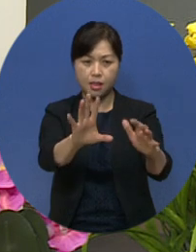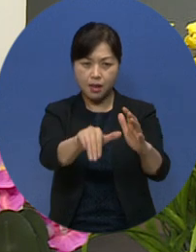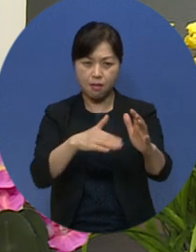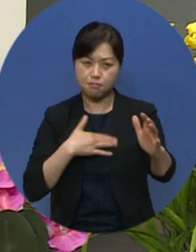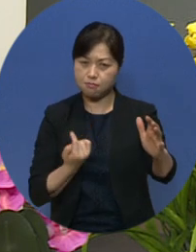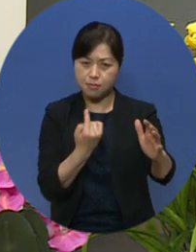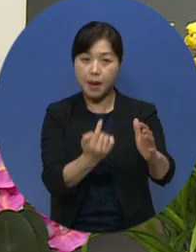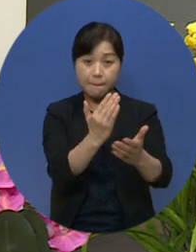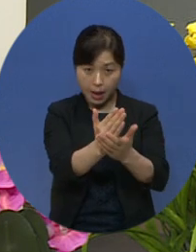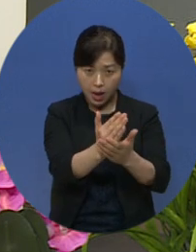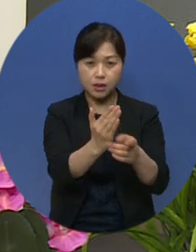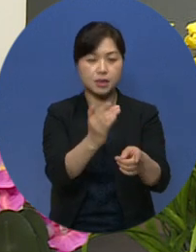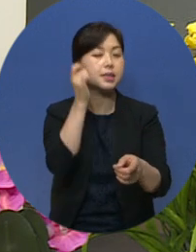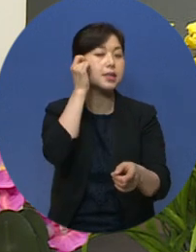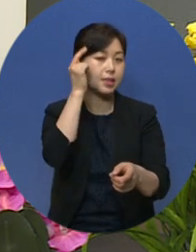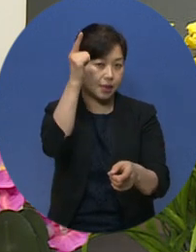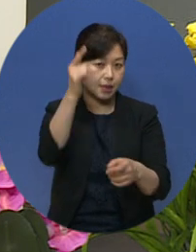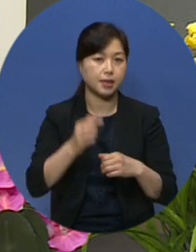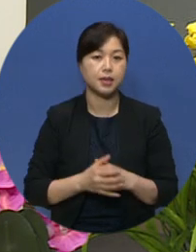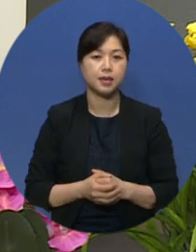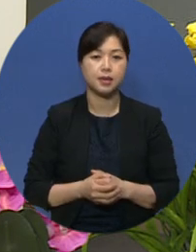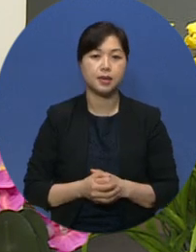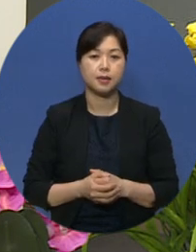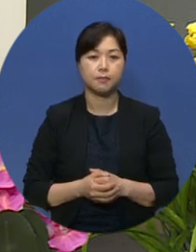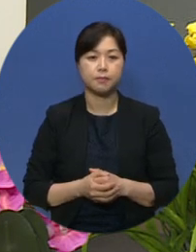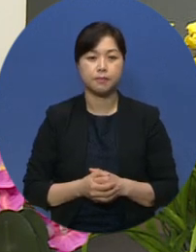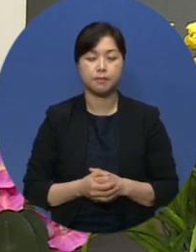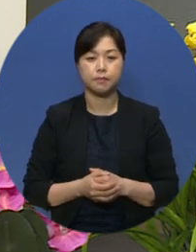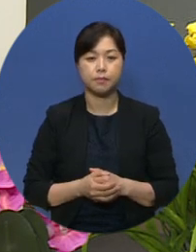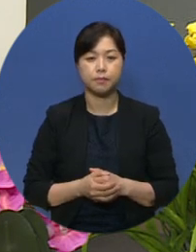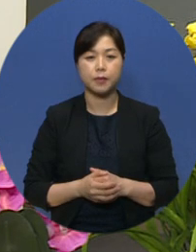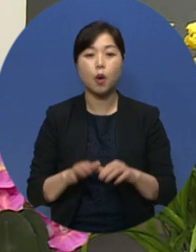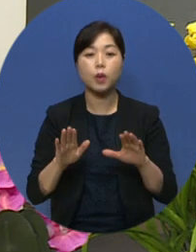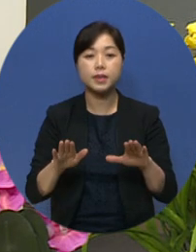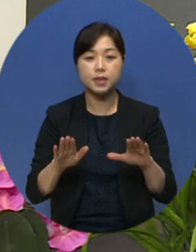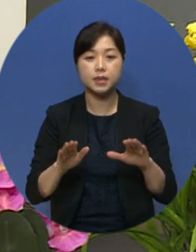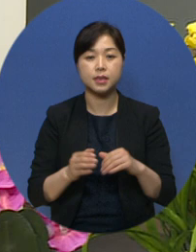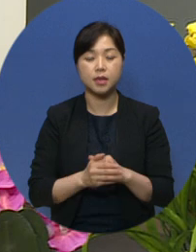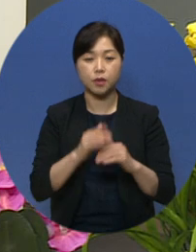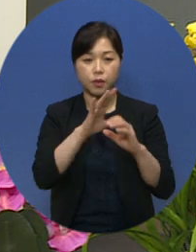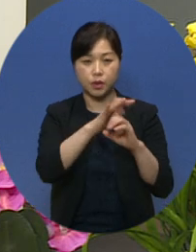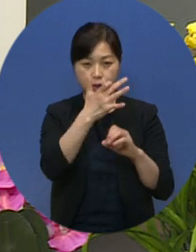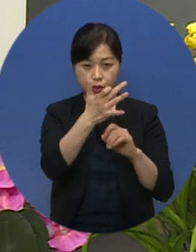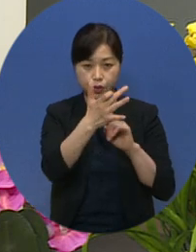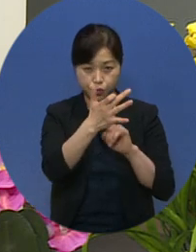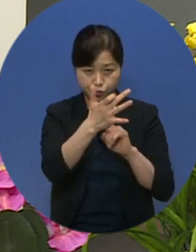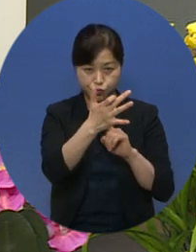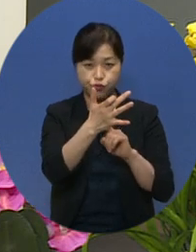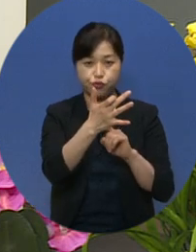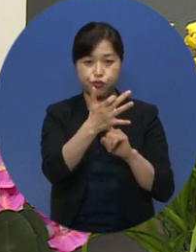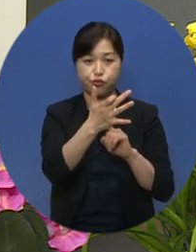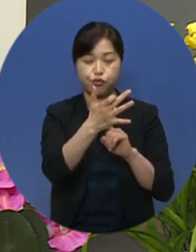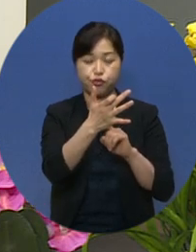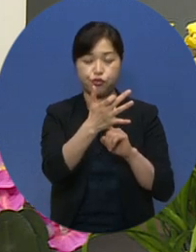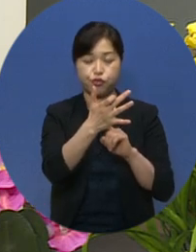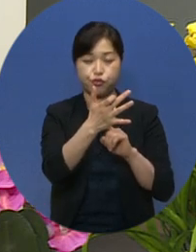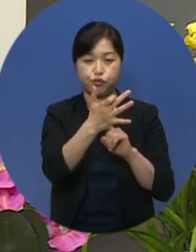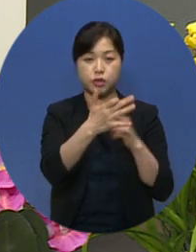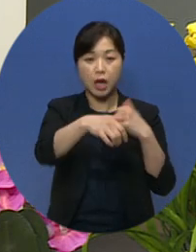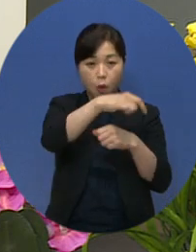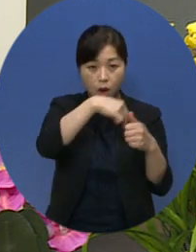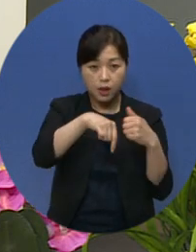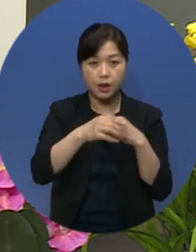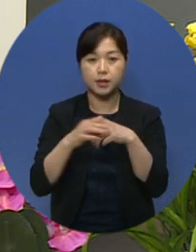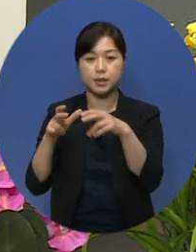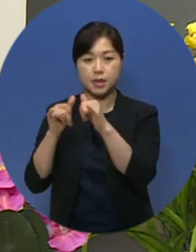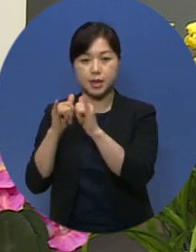않아 지는 거의 지혜로운 것 같습니다 그래서 아마 오늘 에고 러나 사태를 맞아서 우리